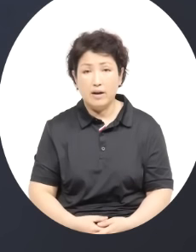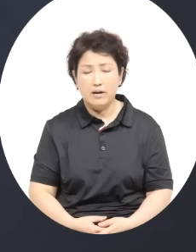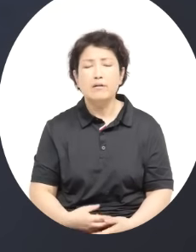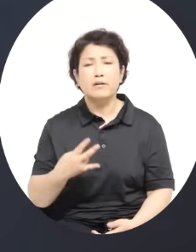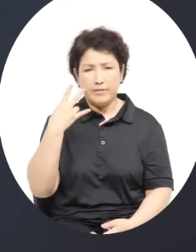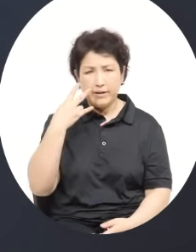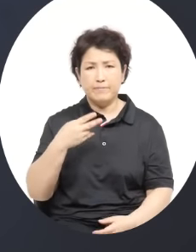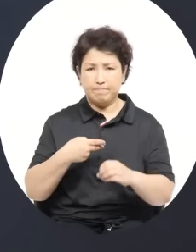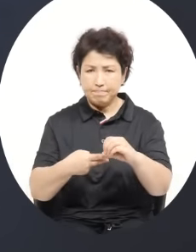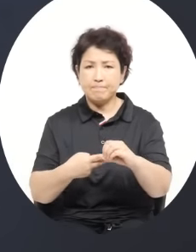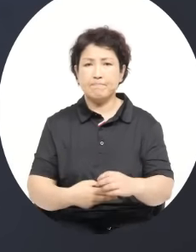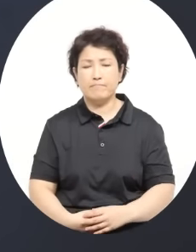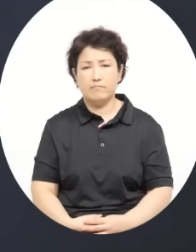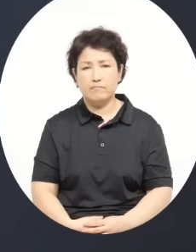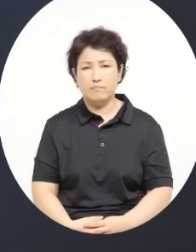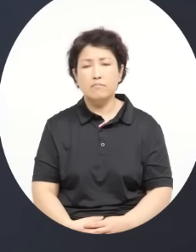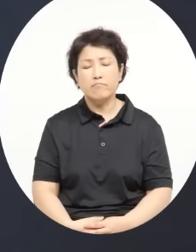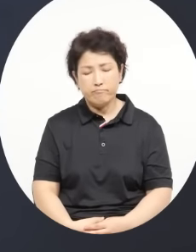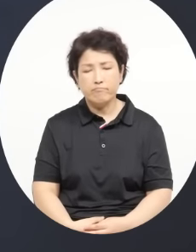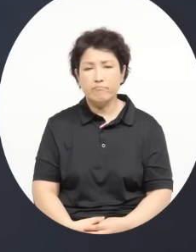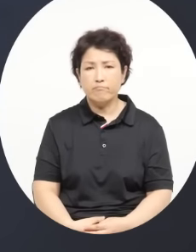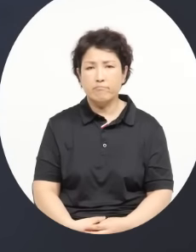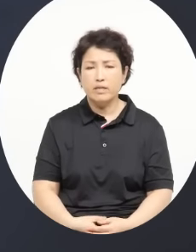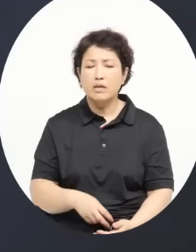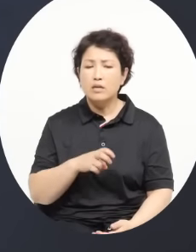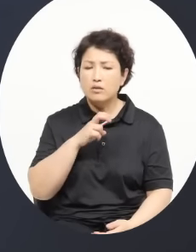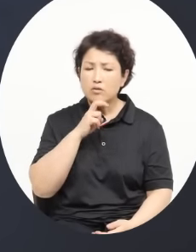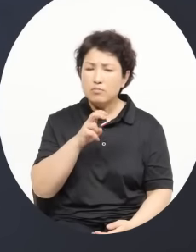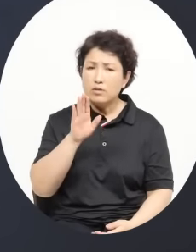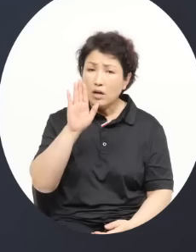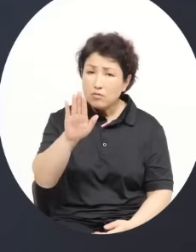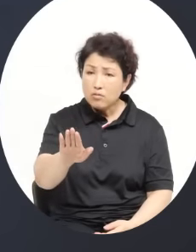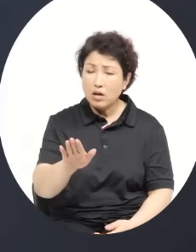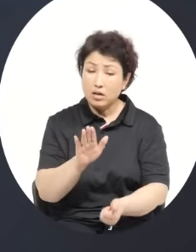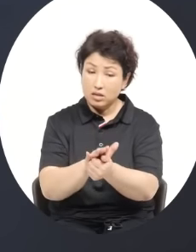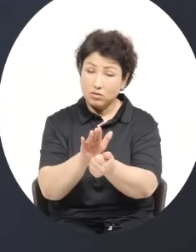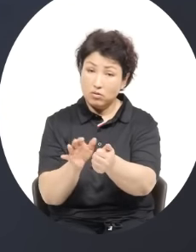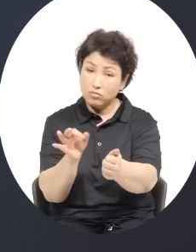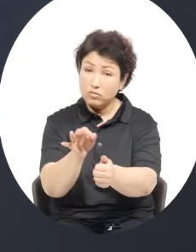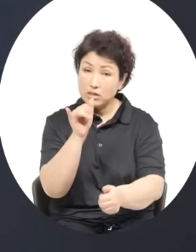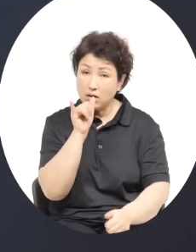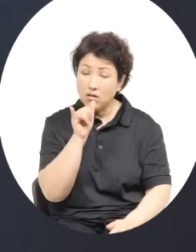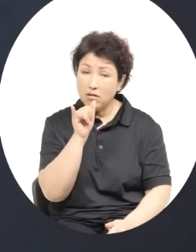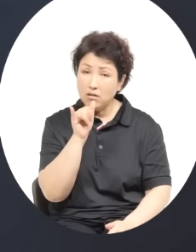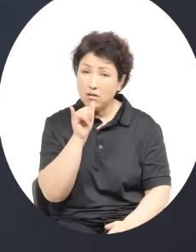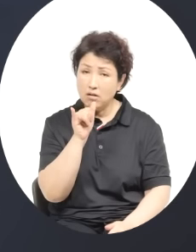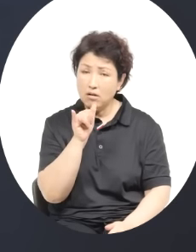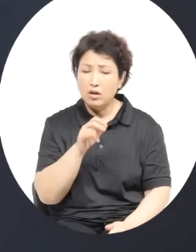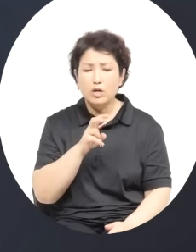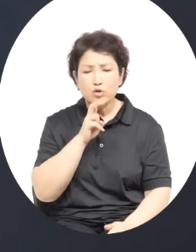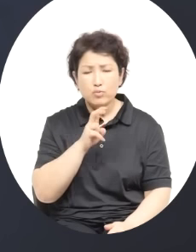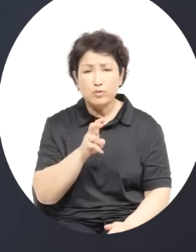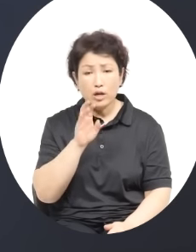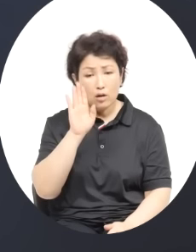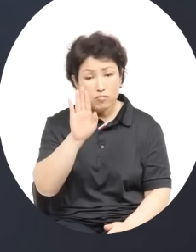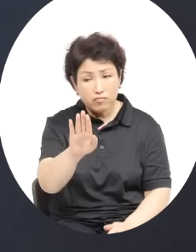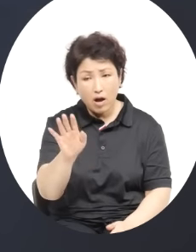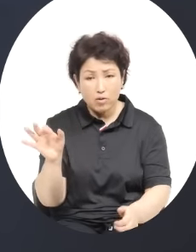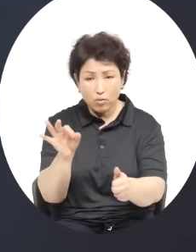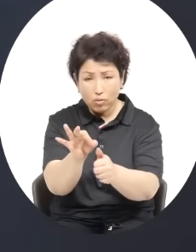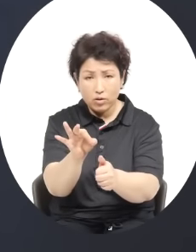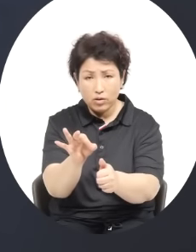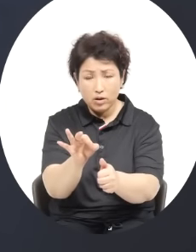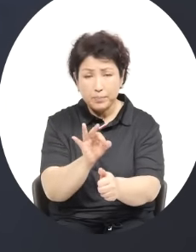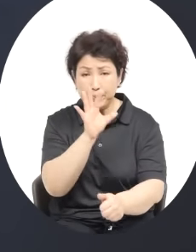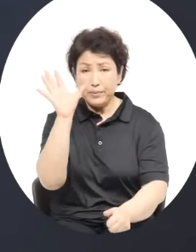없습니까? 네, 전혀 없습니다. 네. 그러면 20살 이후에 얼마나 지원을 받았어요? 20살 이후로부터 일체